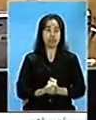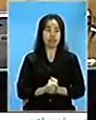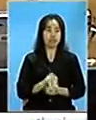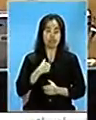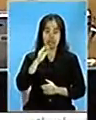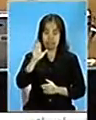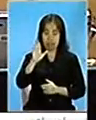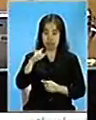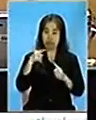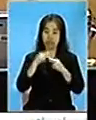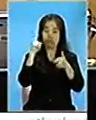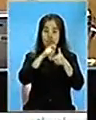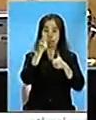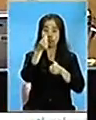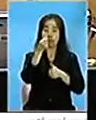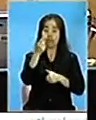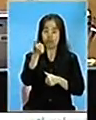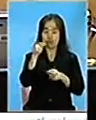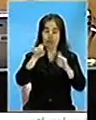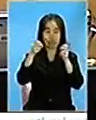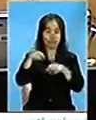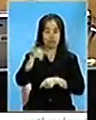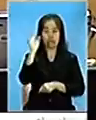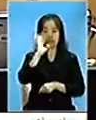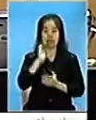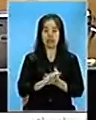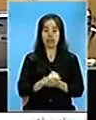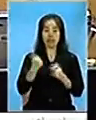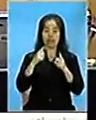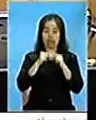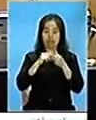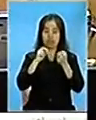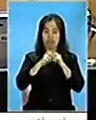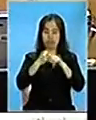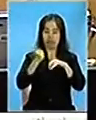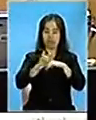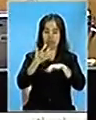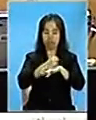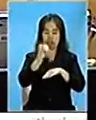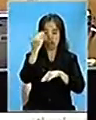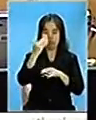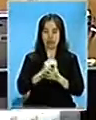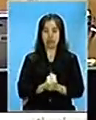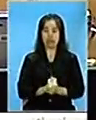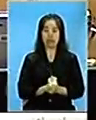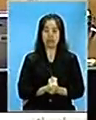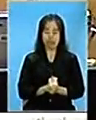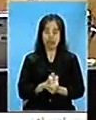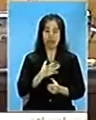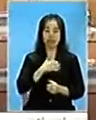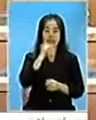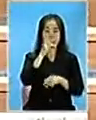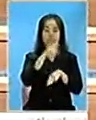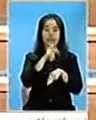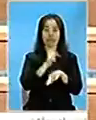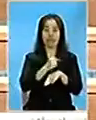ไหมฮะเอาไว้ถามผู้ทูตสดดีกว่าท่านแล้วให้เอาเรื่องพัฒนาการเมืองก่อนดีกว่าท่าน นะครับท่านประธานครับกราบเรียนท่านประธานว่าแล้ว